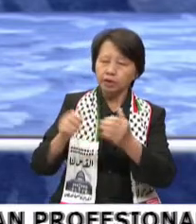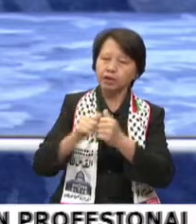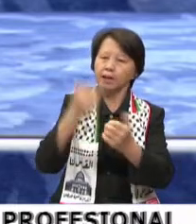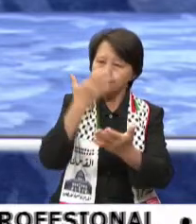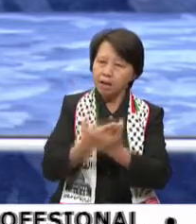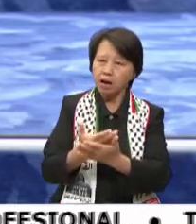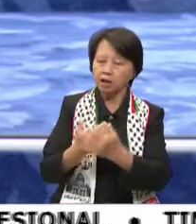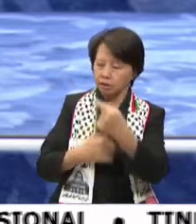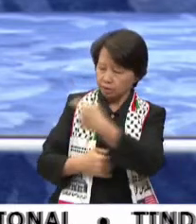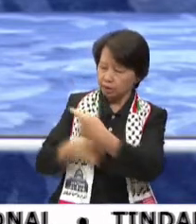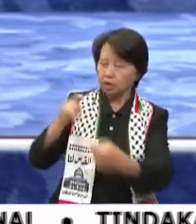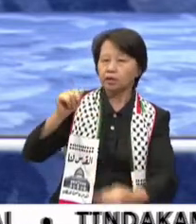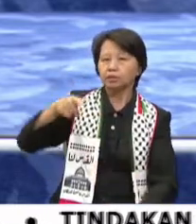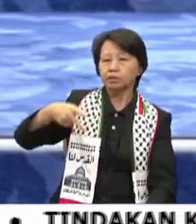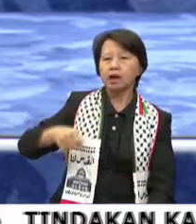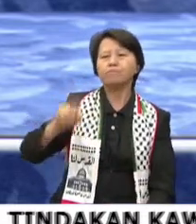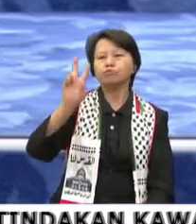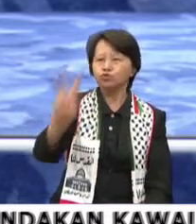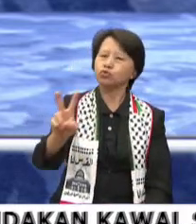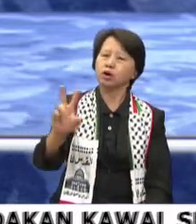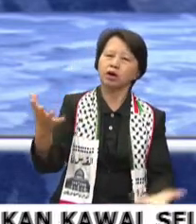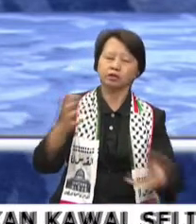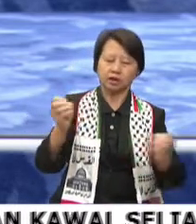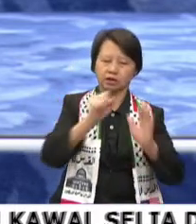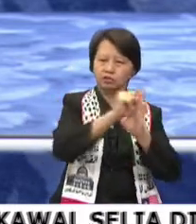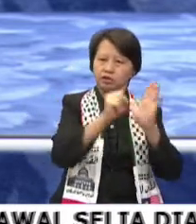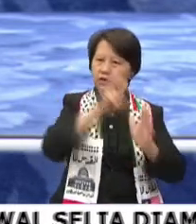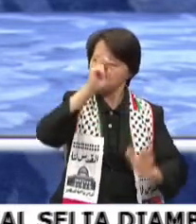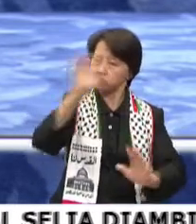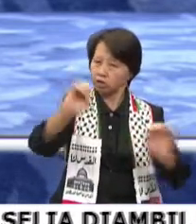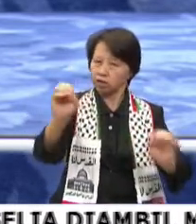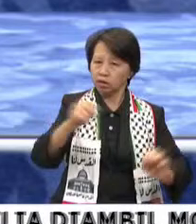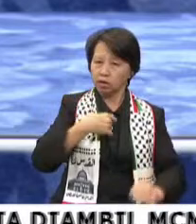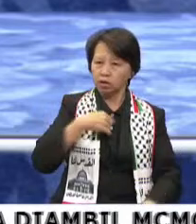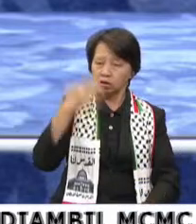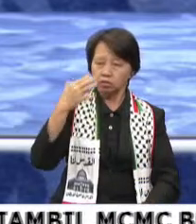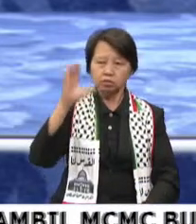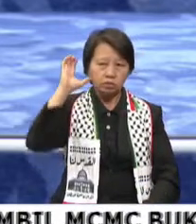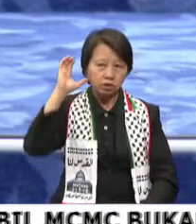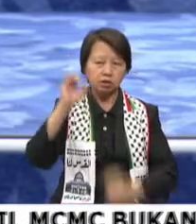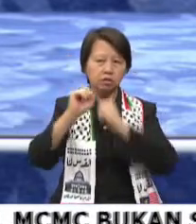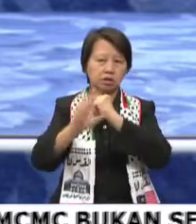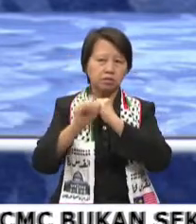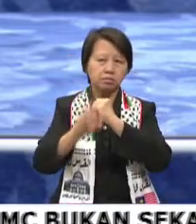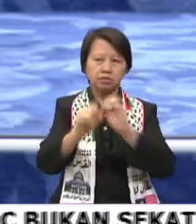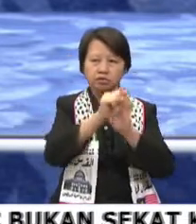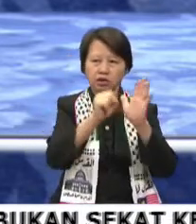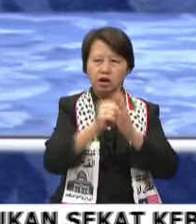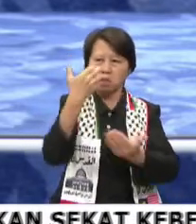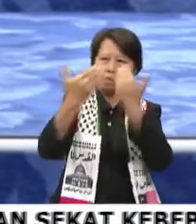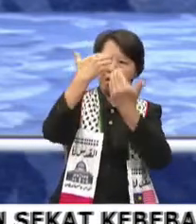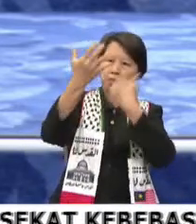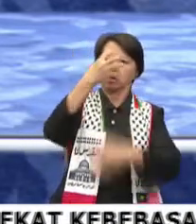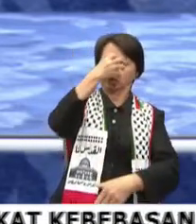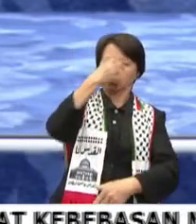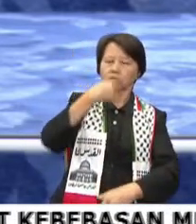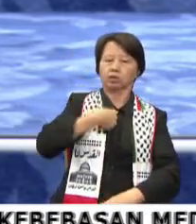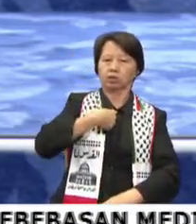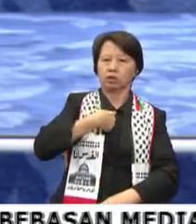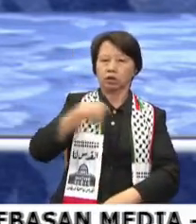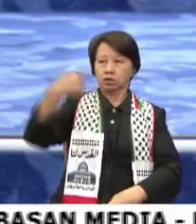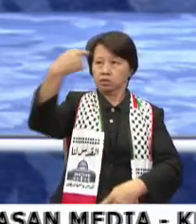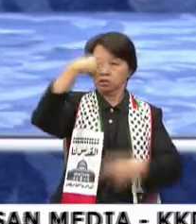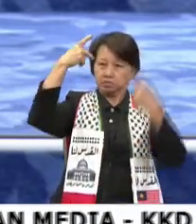dan selesaikan tak ada syarat ketat ada yang mengatakan syarat Saya dengar kempen-kempen maki hamun saya ini Perdana